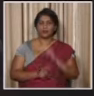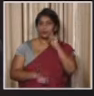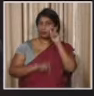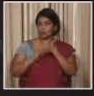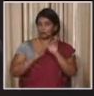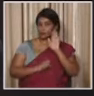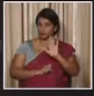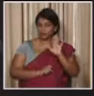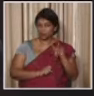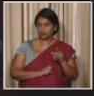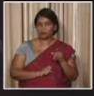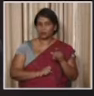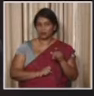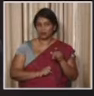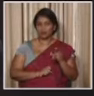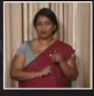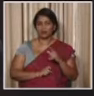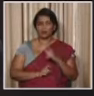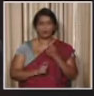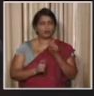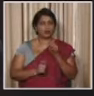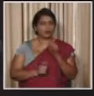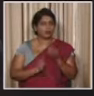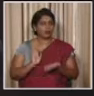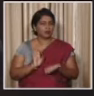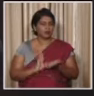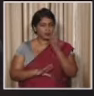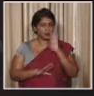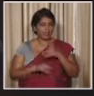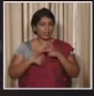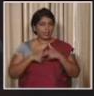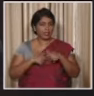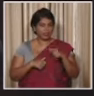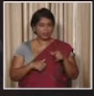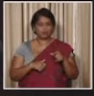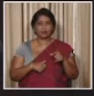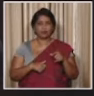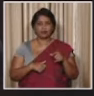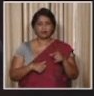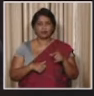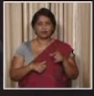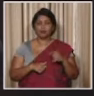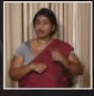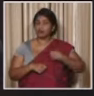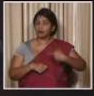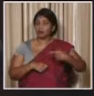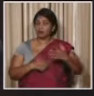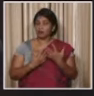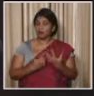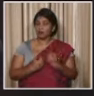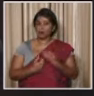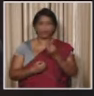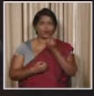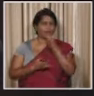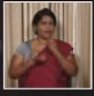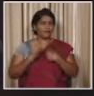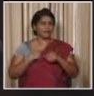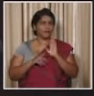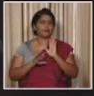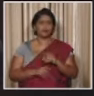මත අධික බදු බරක් පැටවීම හේතුවෙන් එදිනදා අත්‍යවශ්‍ය ආහාර ද්‍රව්‍ය